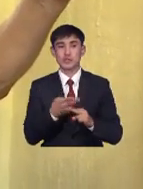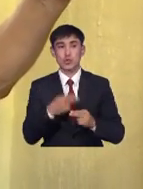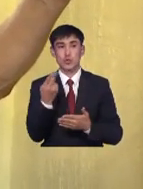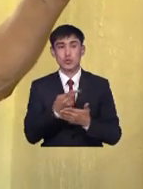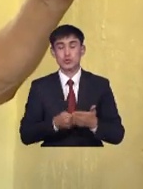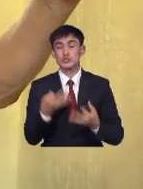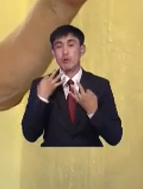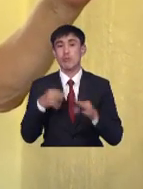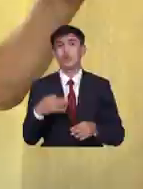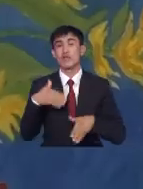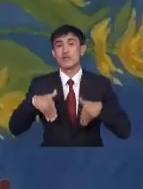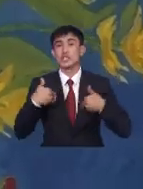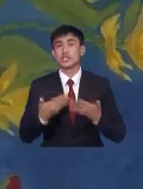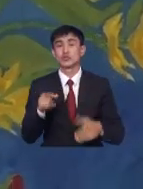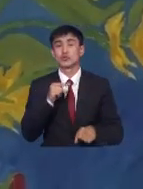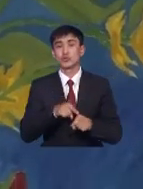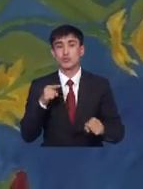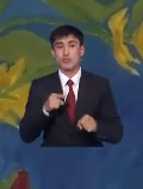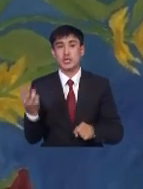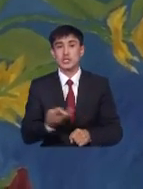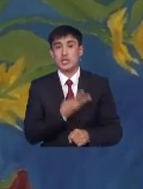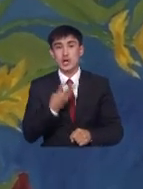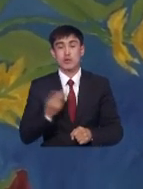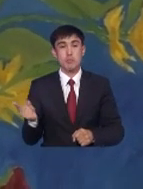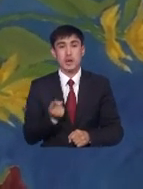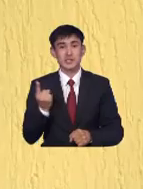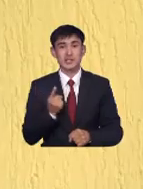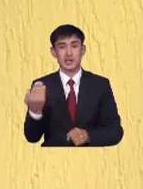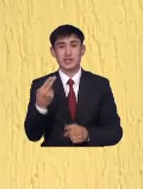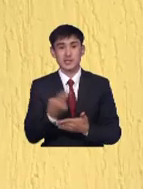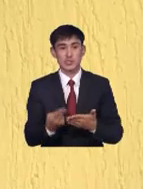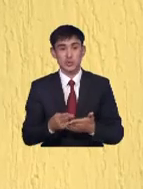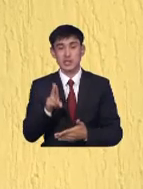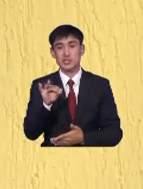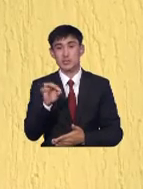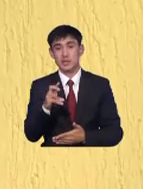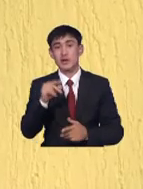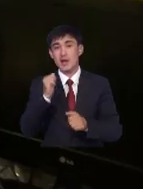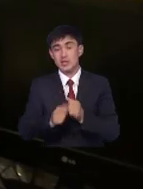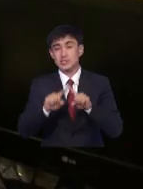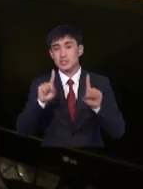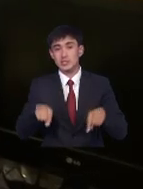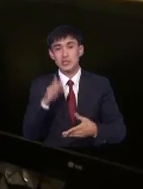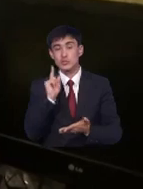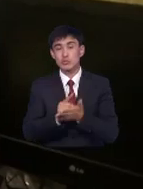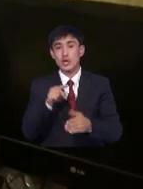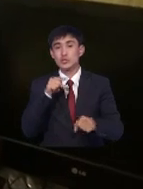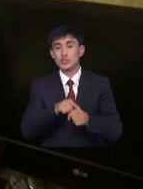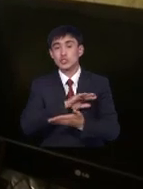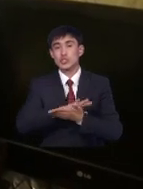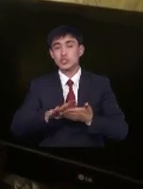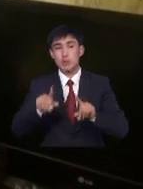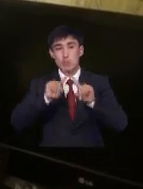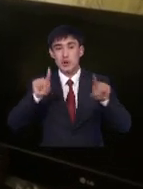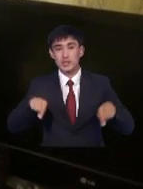художнику свободу выражени чувств по замыслу пожилого мастера кисти Кана акмо картине должно быть ощущение чистоты а